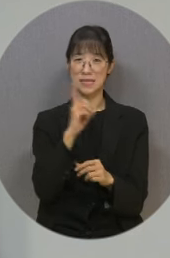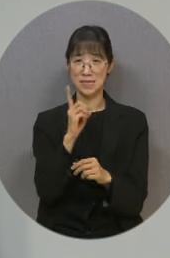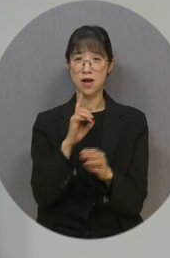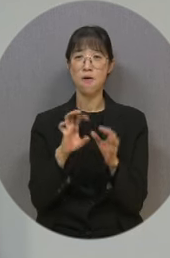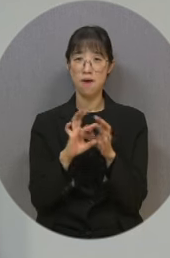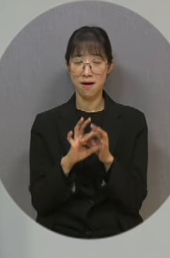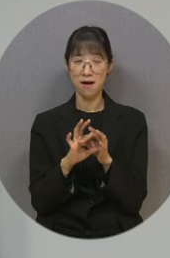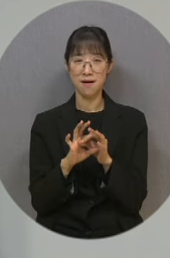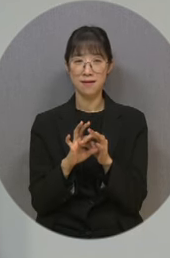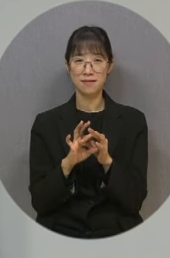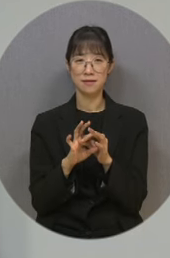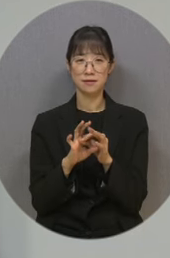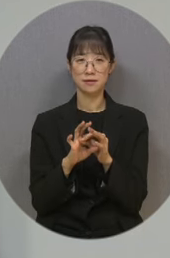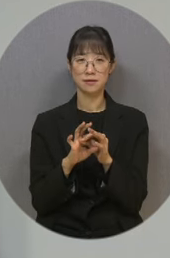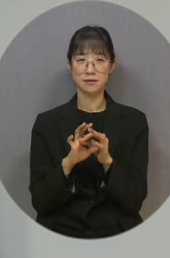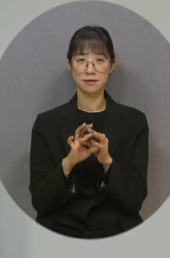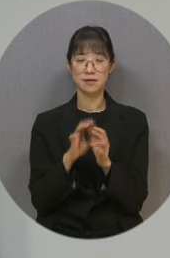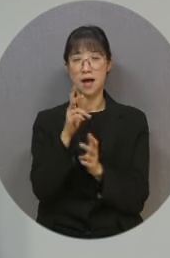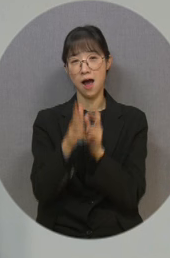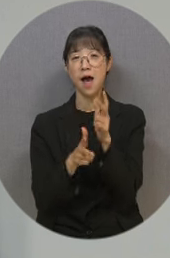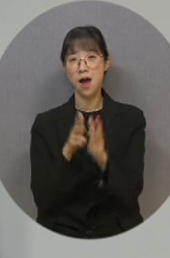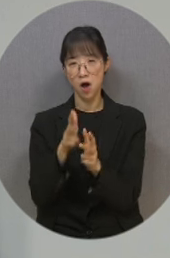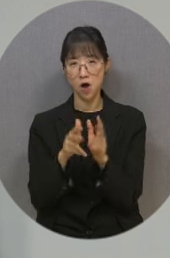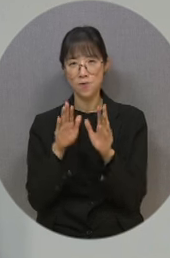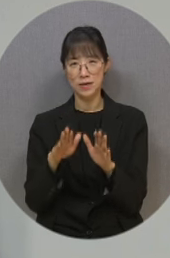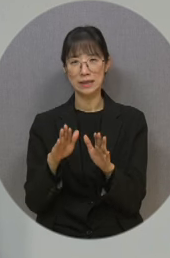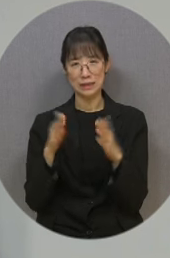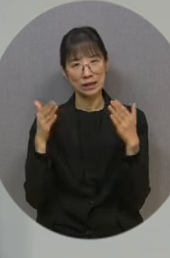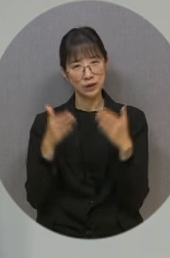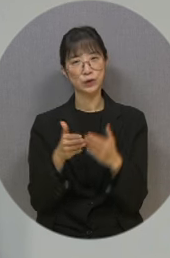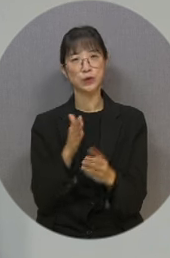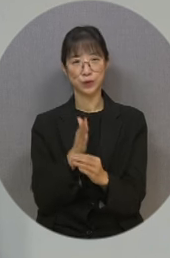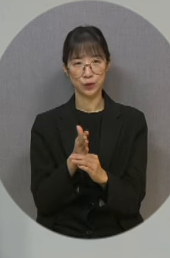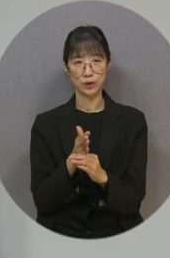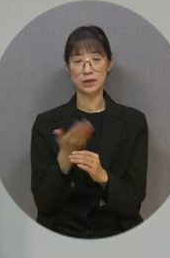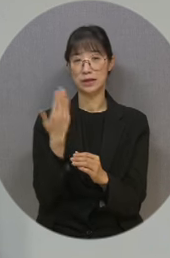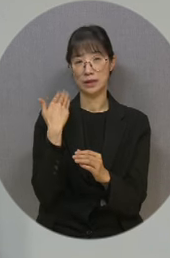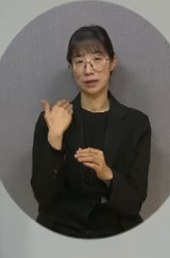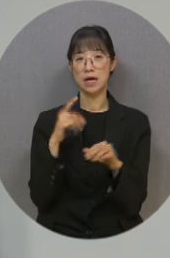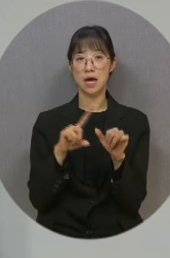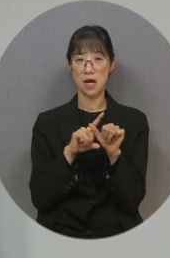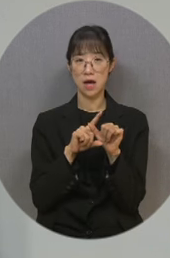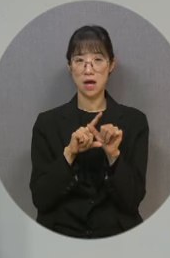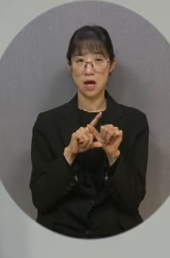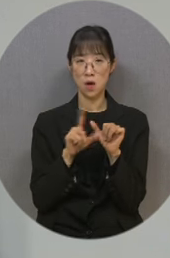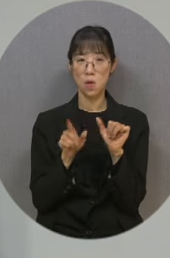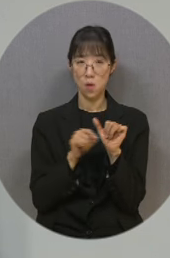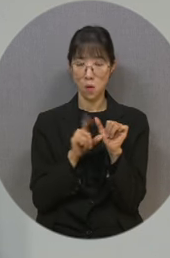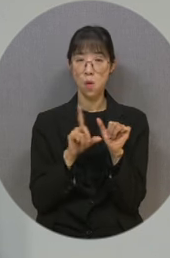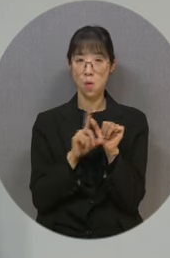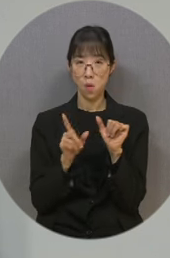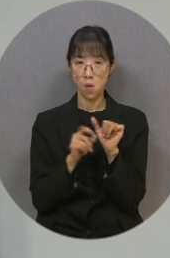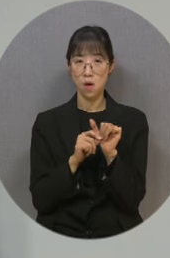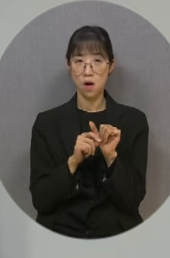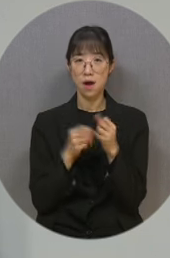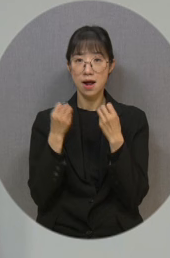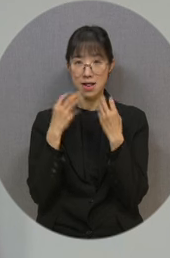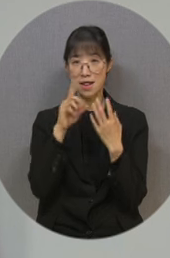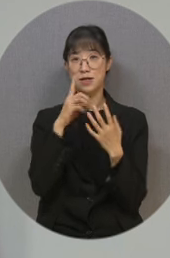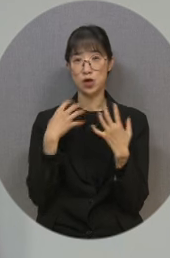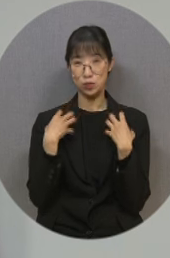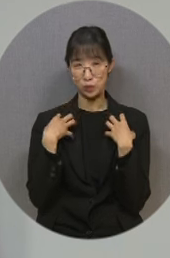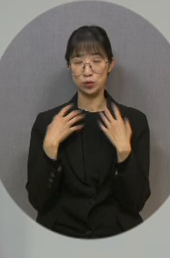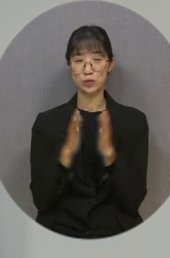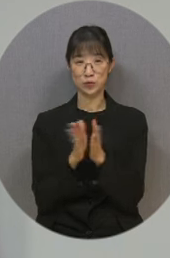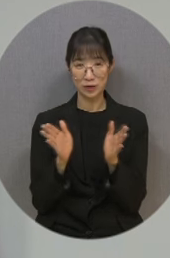관련된 그런 그 사업을 굉장히 강화를 시키고 있습니다 지난네 5월 달에 이제 신 정부가